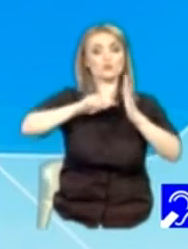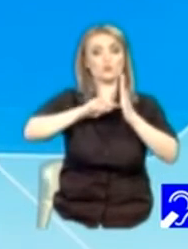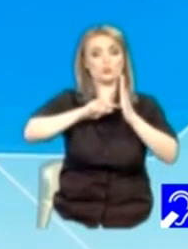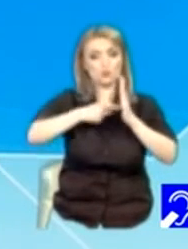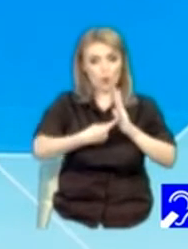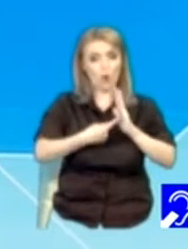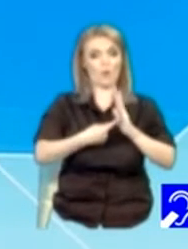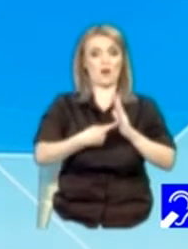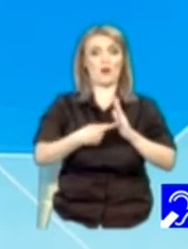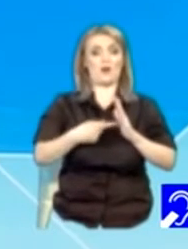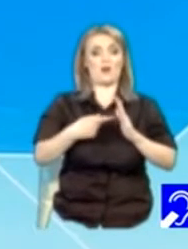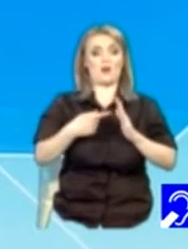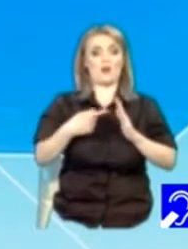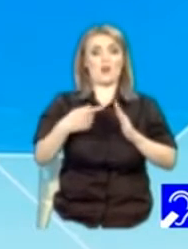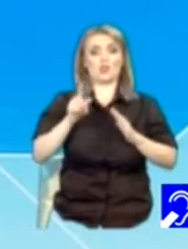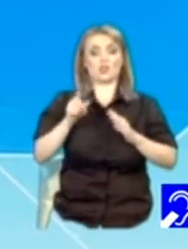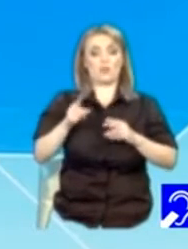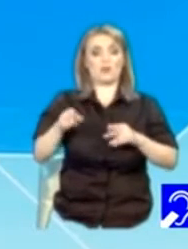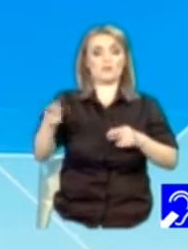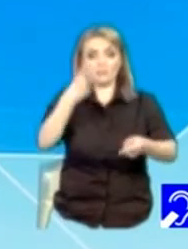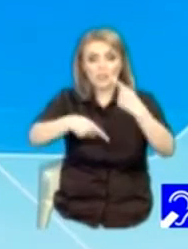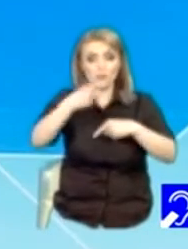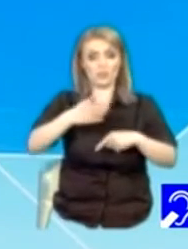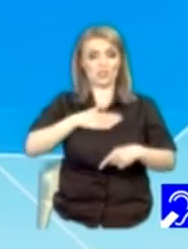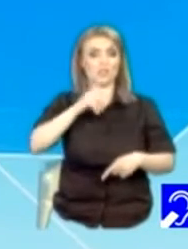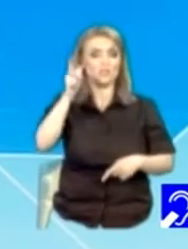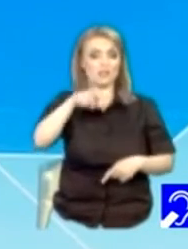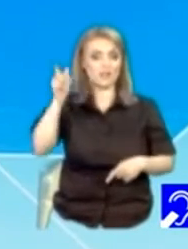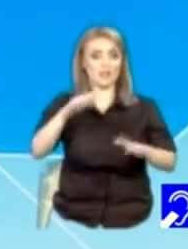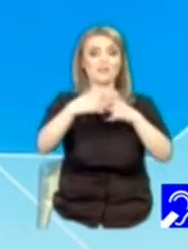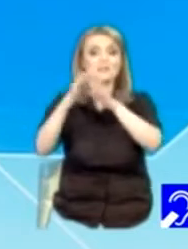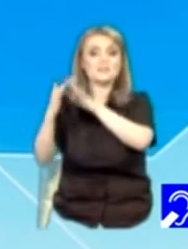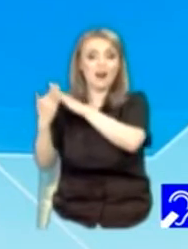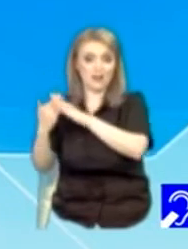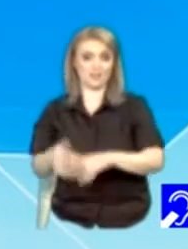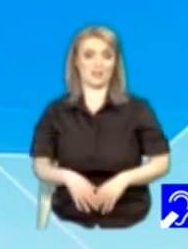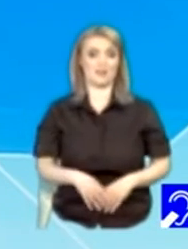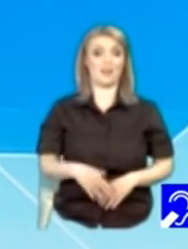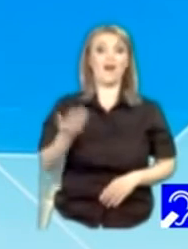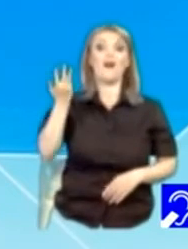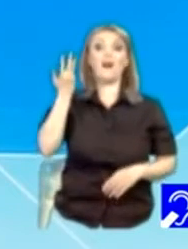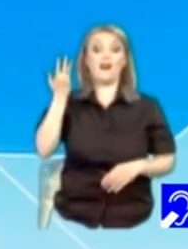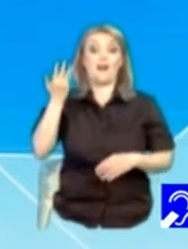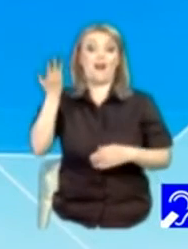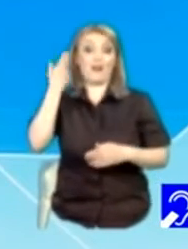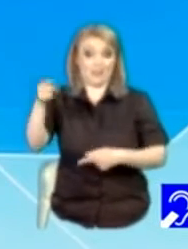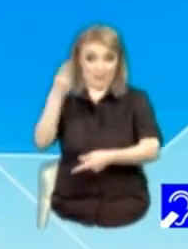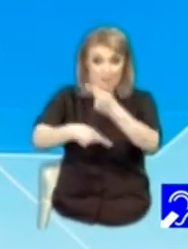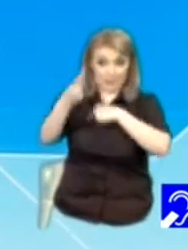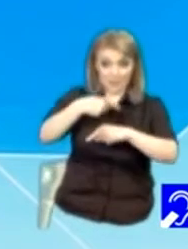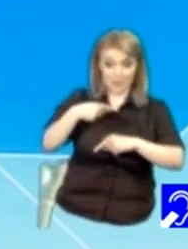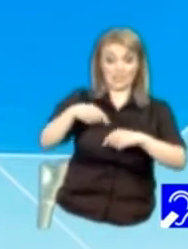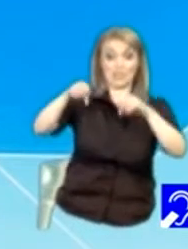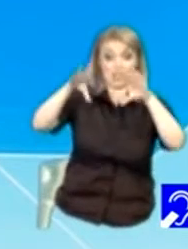nostru, stă atragerea sau readucerea tinerilor în spațiile rurale și scutirea odată ce investesc într-o